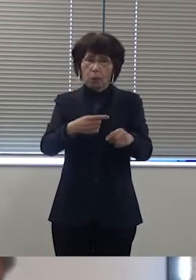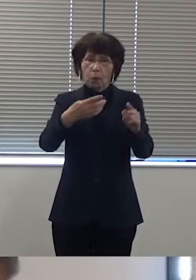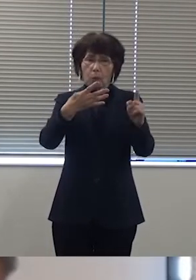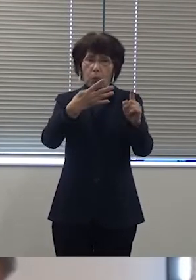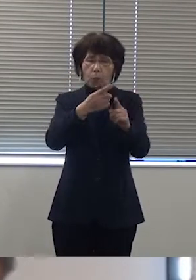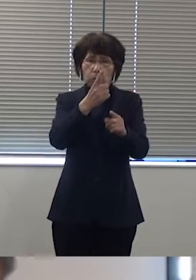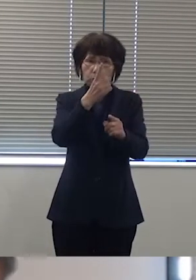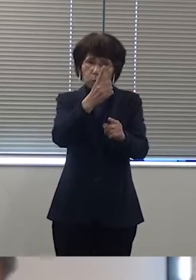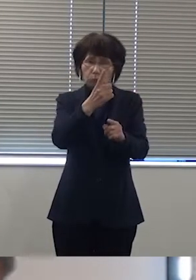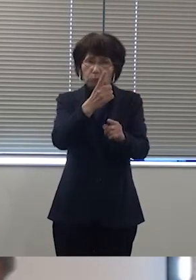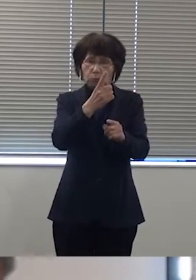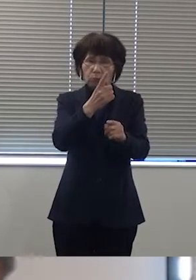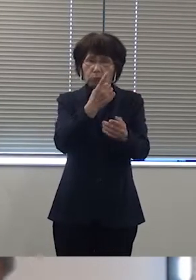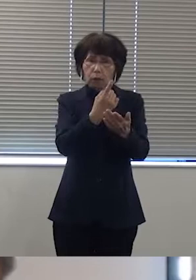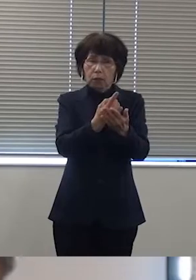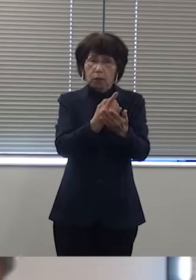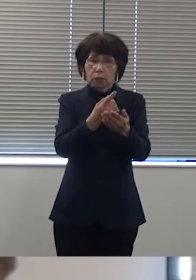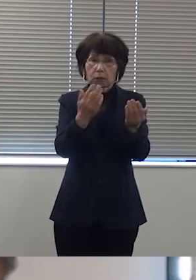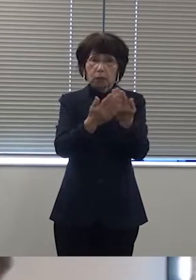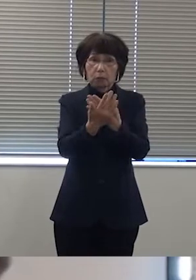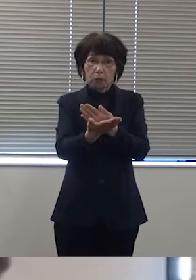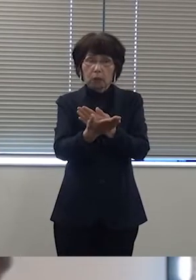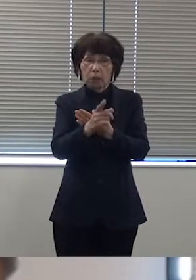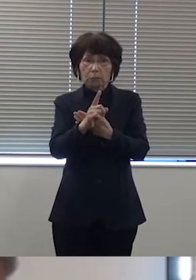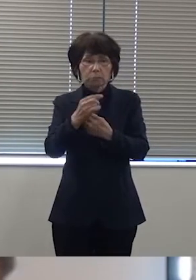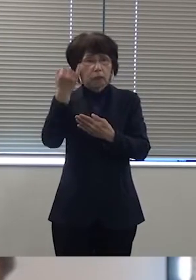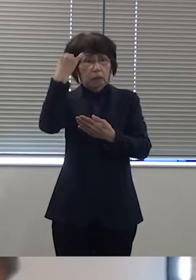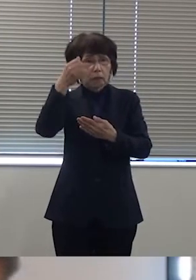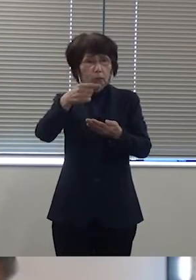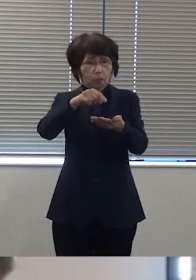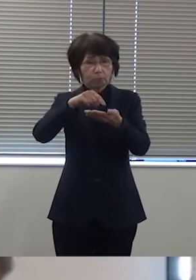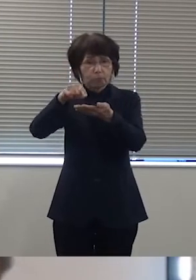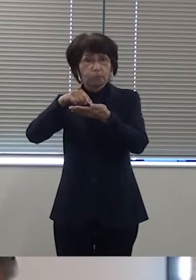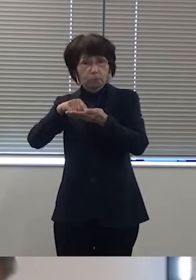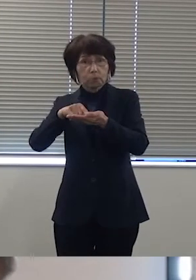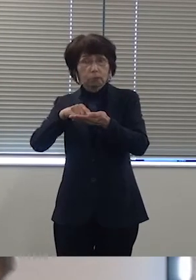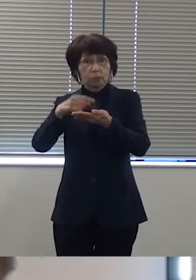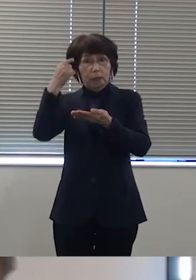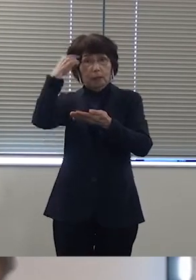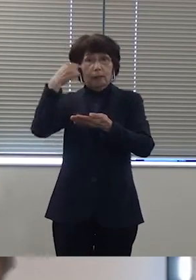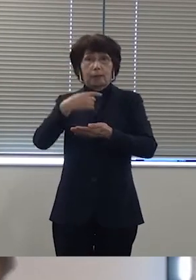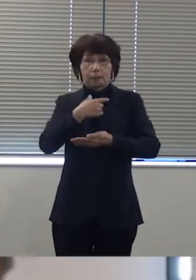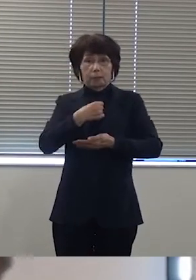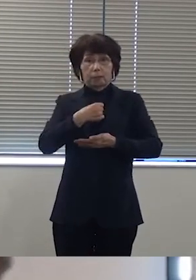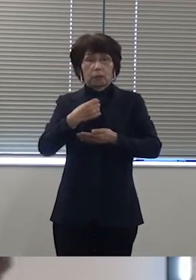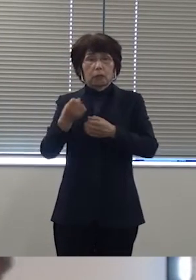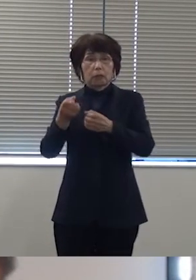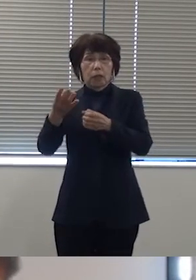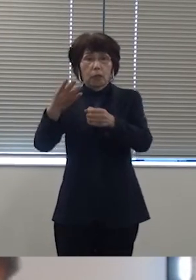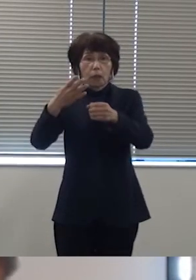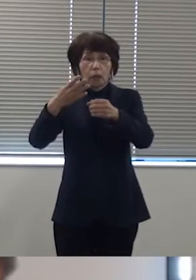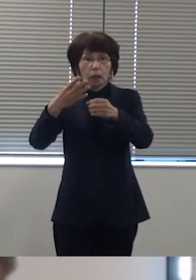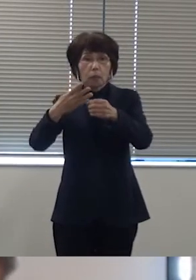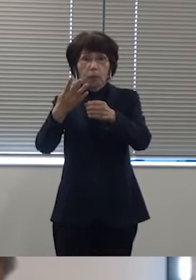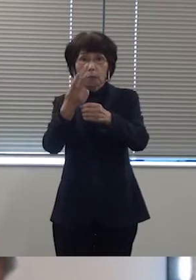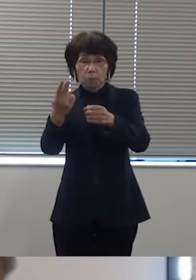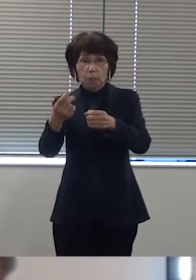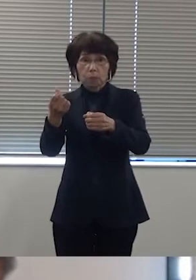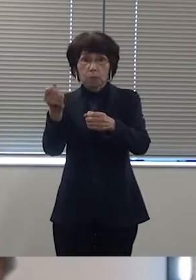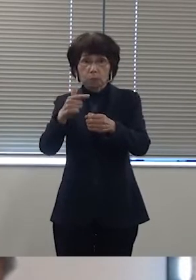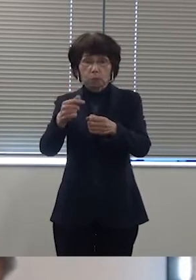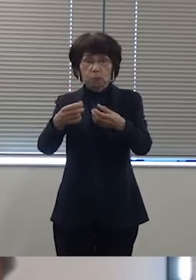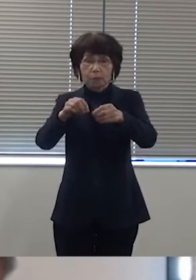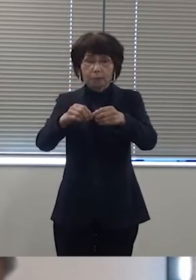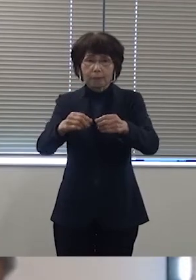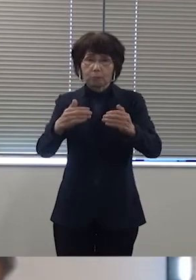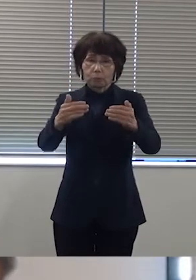ということになります。だから令和4年の具体ですぐ進むというものではないと。 その人口推計の結果、そのボリューム感